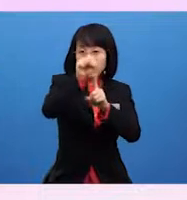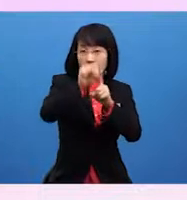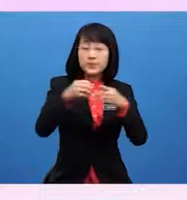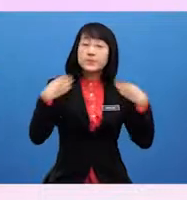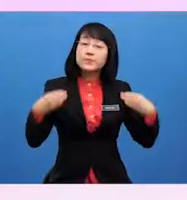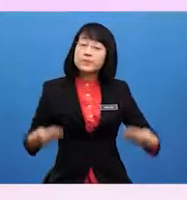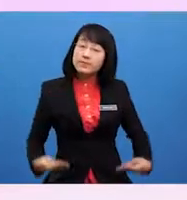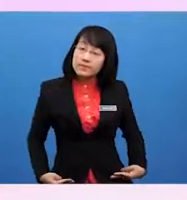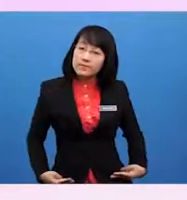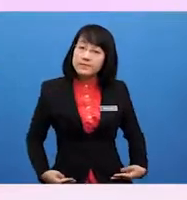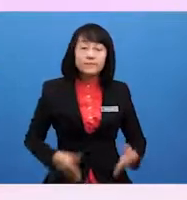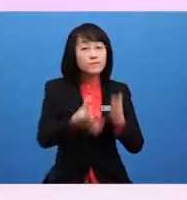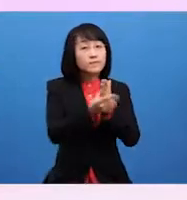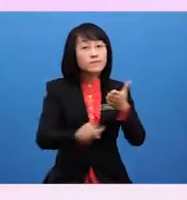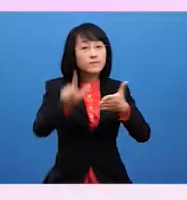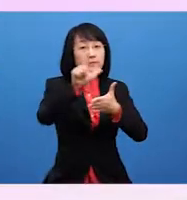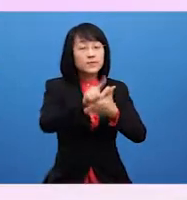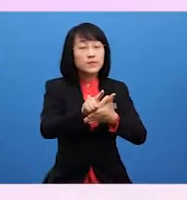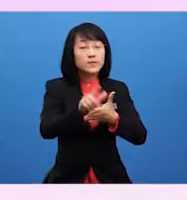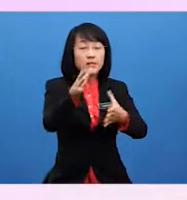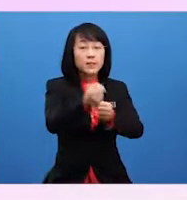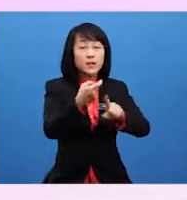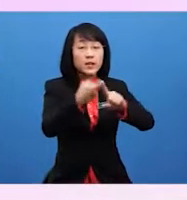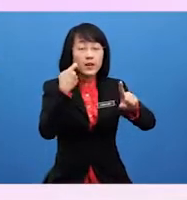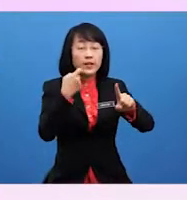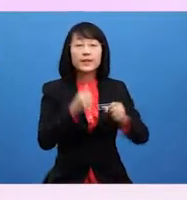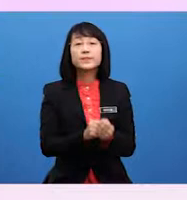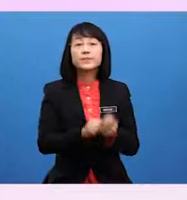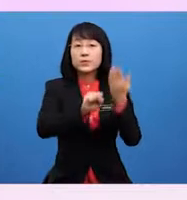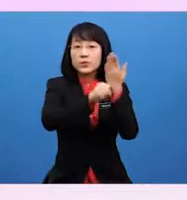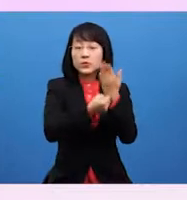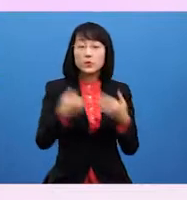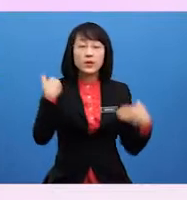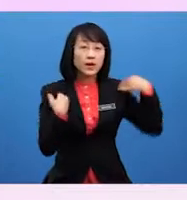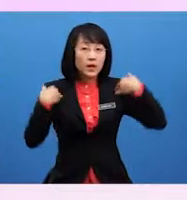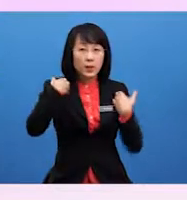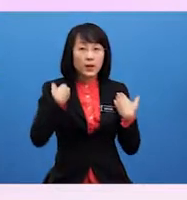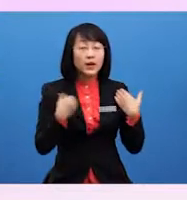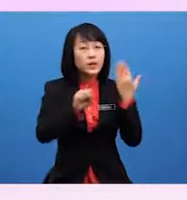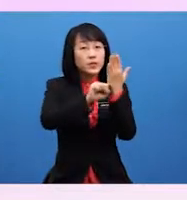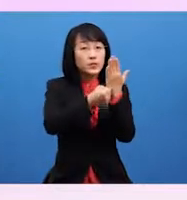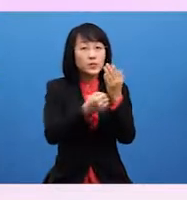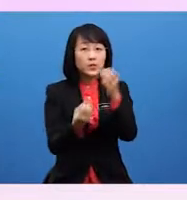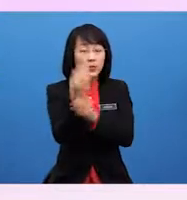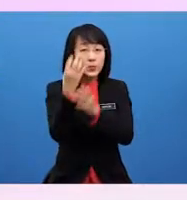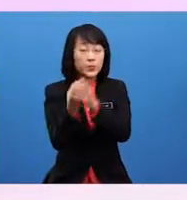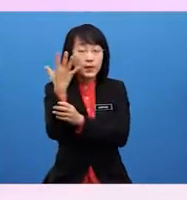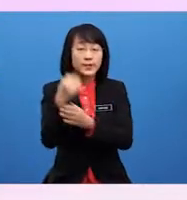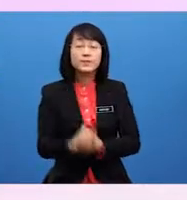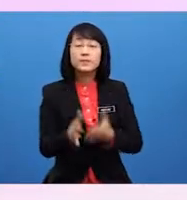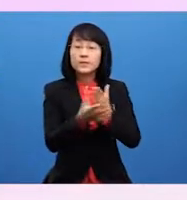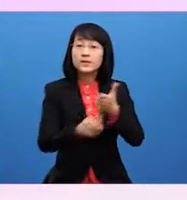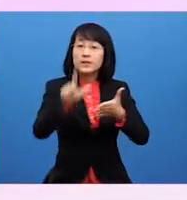boleh diperolehi daripada sumber haiwan dan juga sumber tumbuhan. Lemak dari sumber